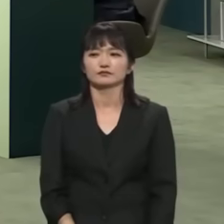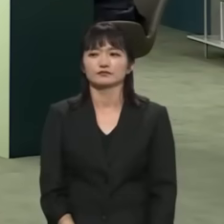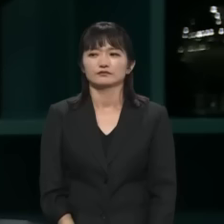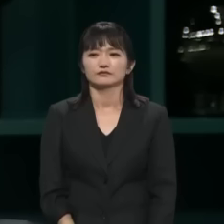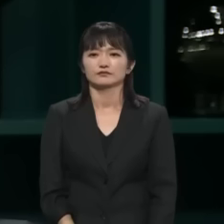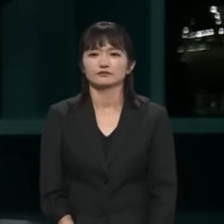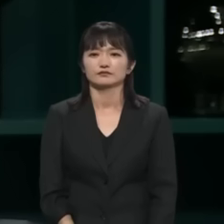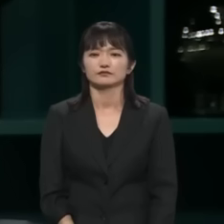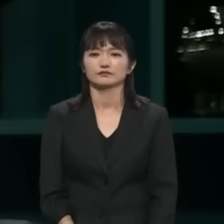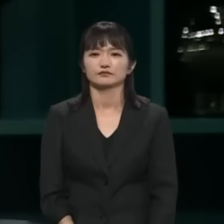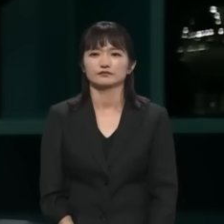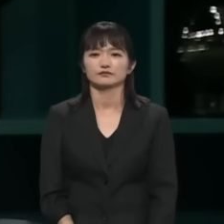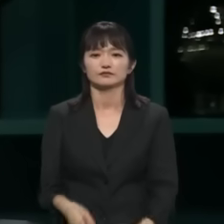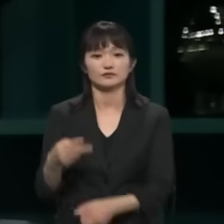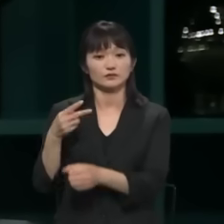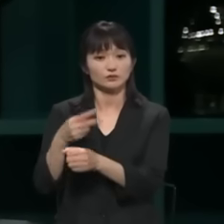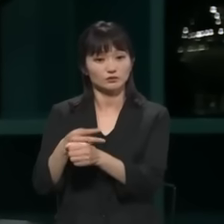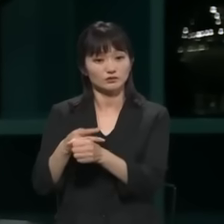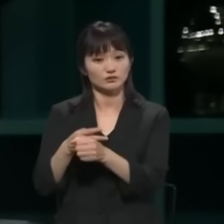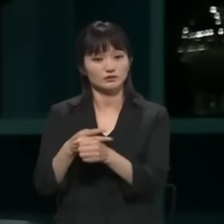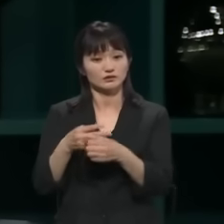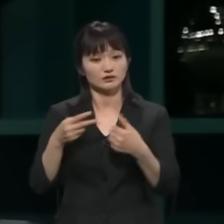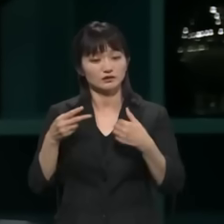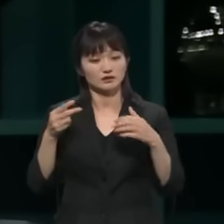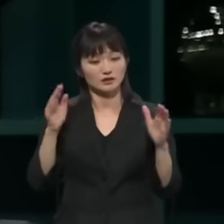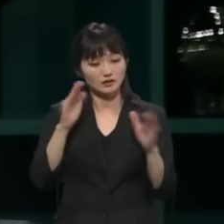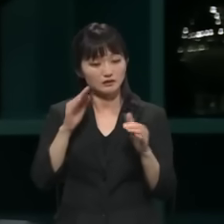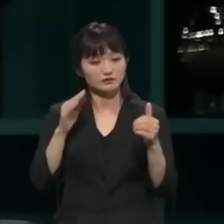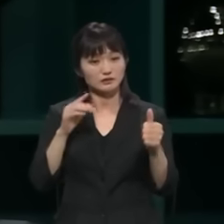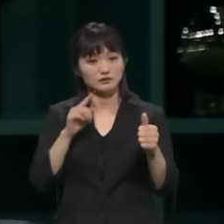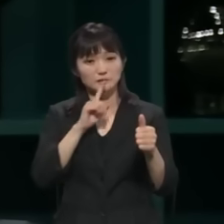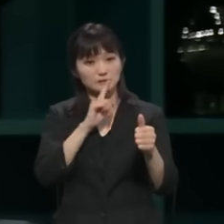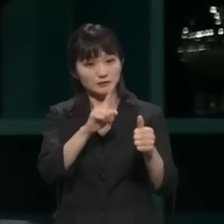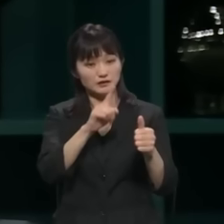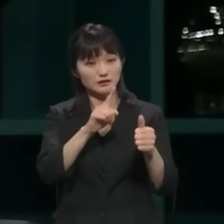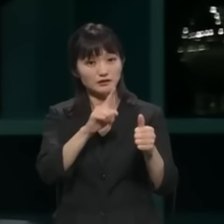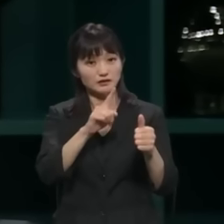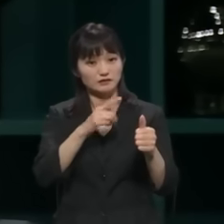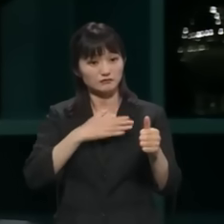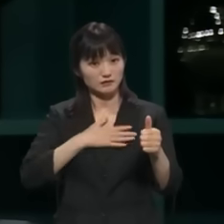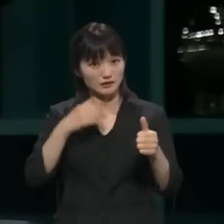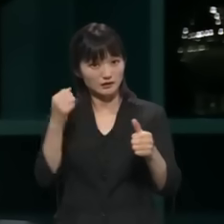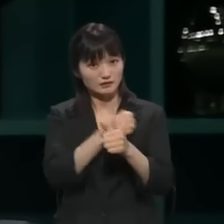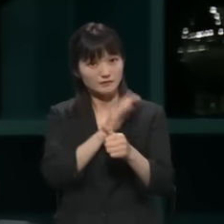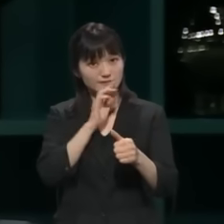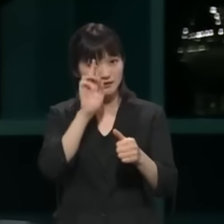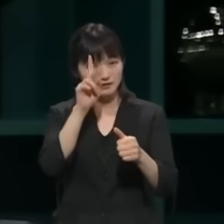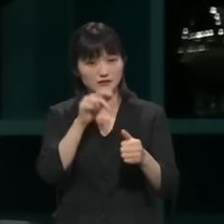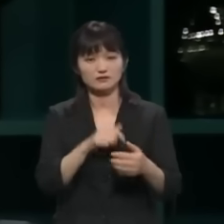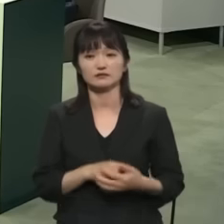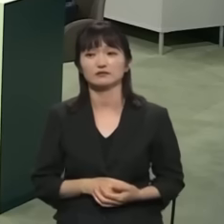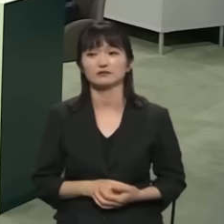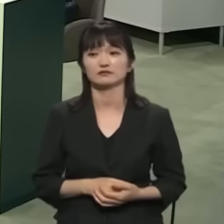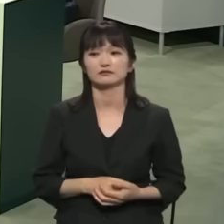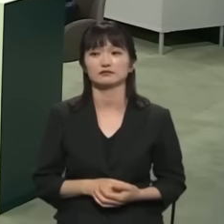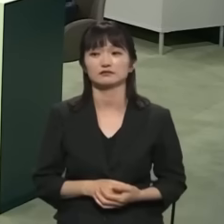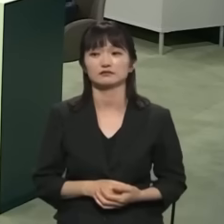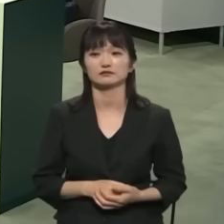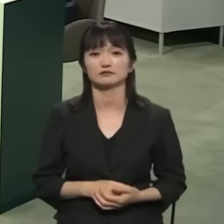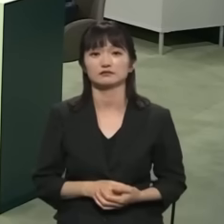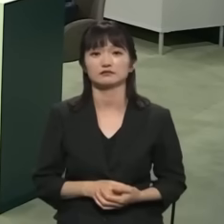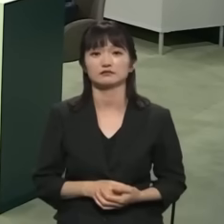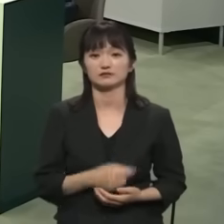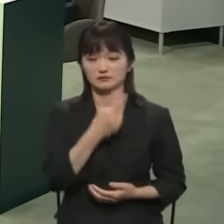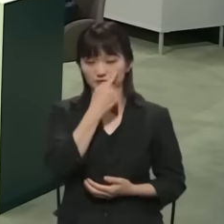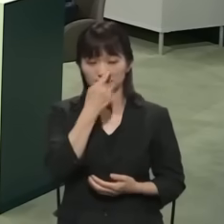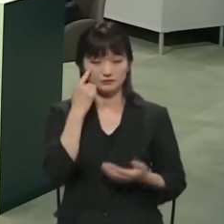정서 학대는 사실 이게 본질이겠죠 그 해당 언어 물리적 폭력 같은 경우에는 어쨌든 좀 더 명확한 증거가 있고 한데